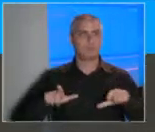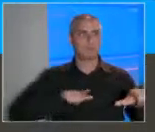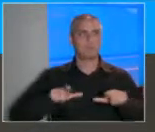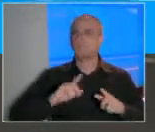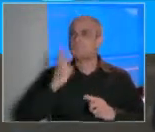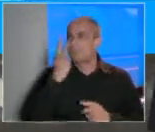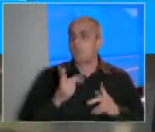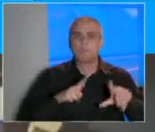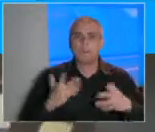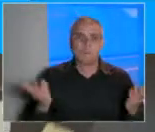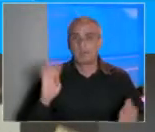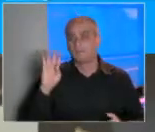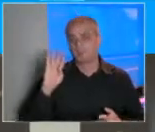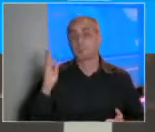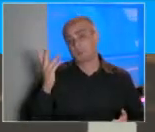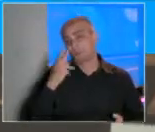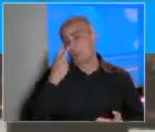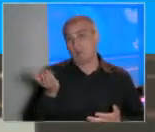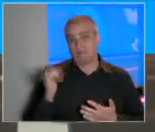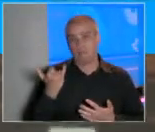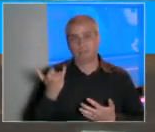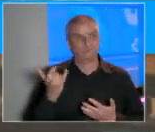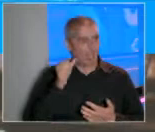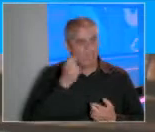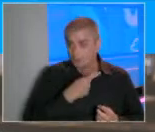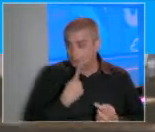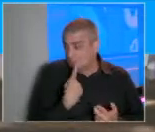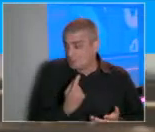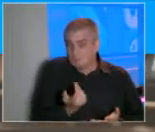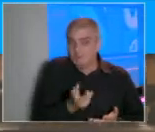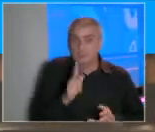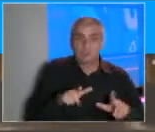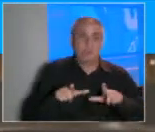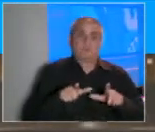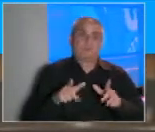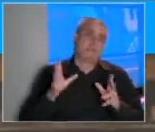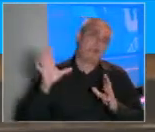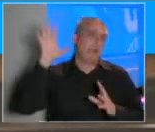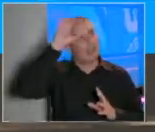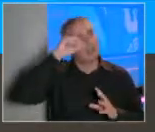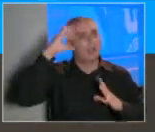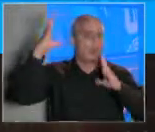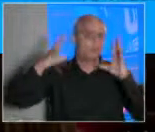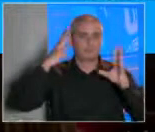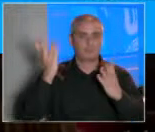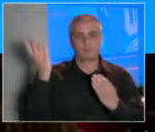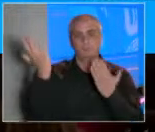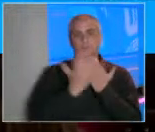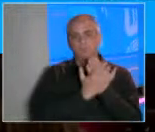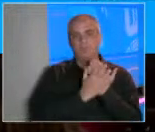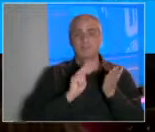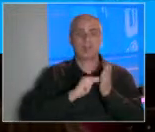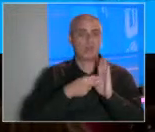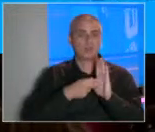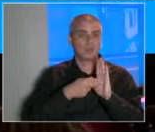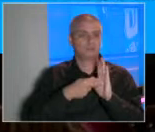מי ראה את המפות? אז נתניהו כנראה כן ראה. אשכנזי אומר שיש מפה קונספטואלית שמצורפת